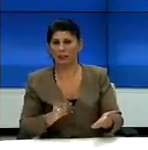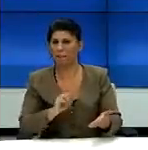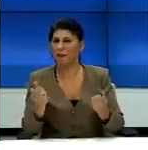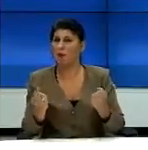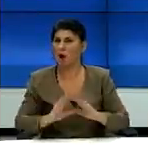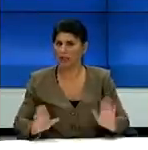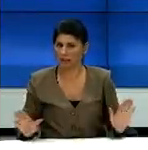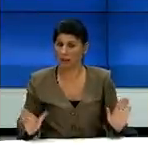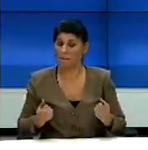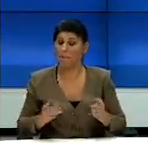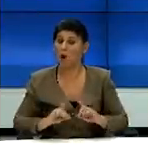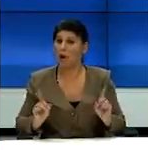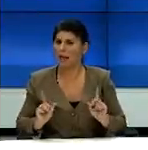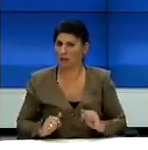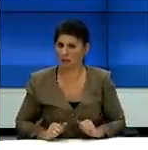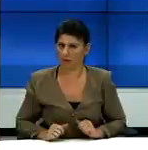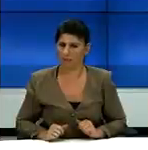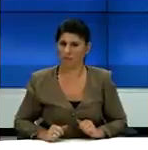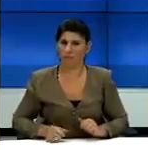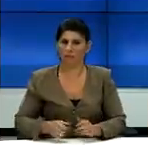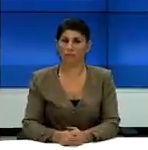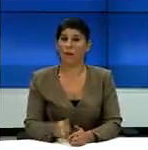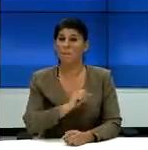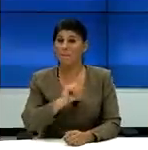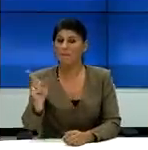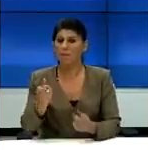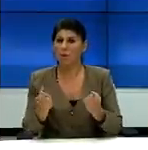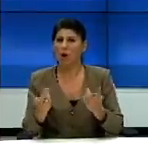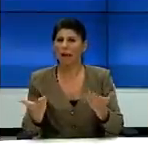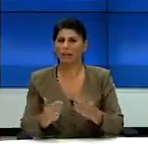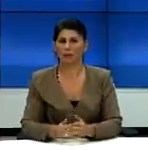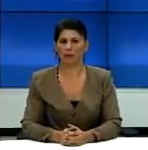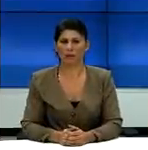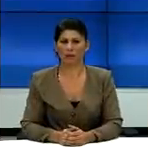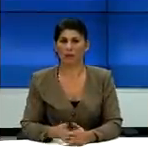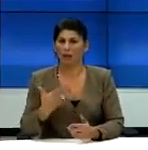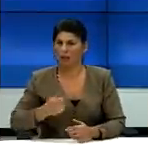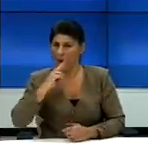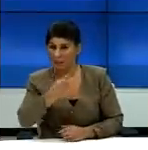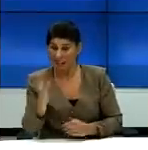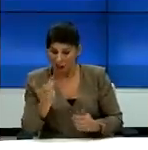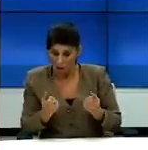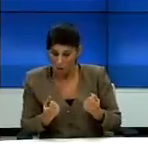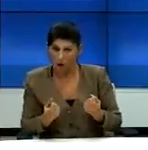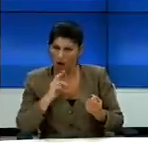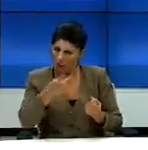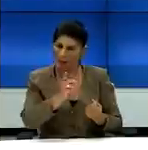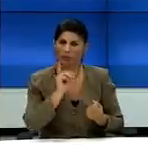προκαλείτε. Μη με προκαλείτε. Μη με προκαλείτε. Θα παίρνετε απαντήσεις όταν με προκαλείτε.